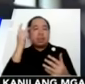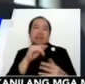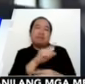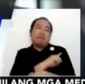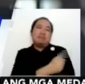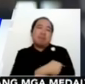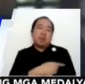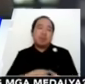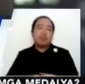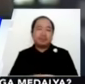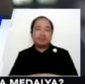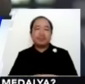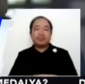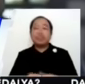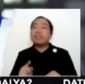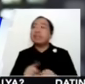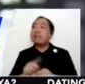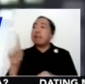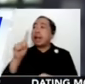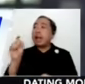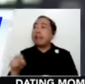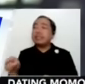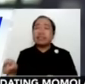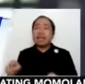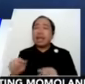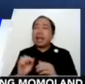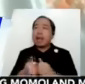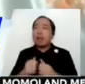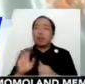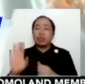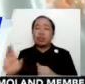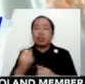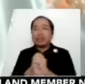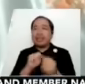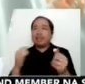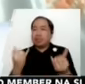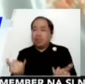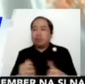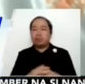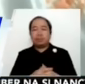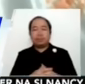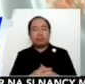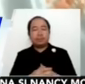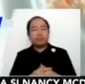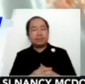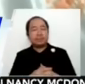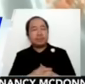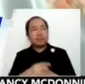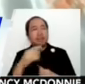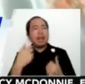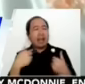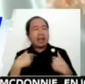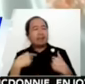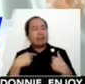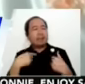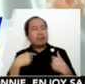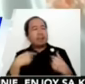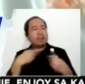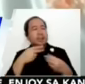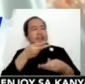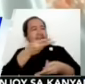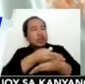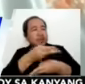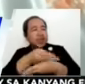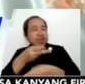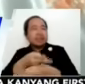Kinumusta din namin ang bise kung kumusta ang kanyang seguridad ngayon. Kasi yung mga surveillance, yung mga casing, ano yan